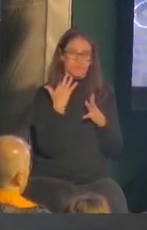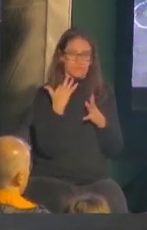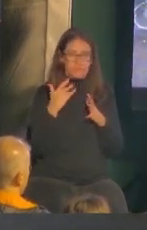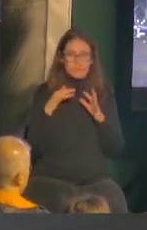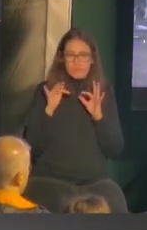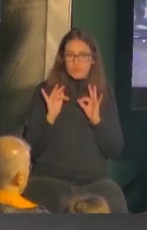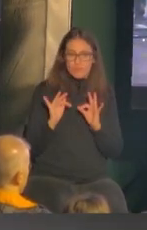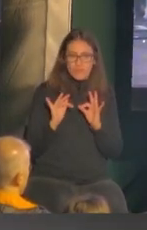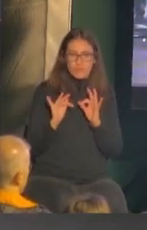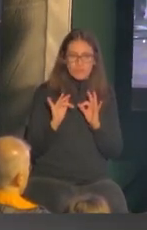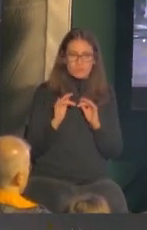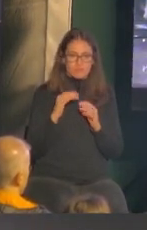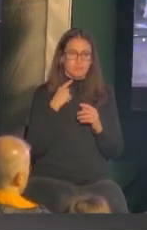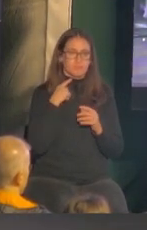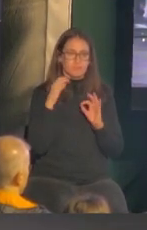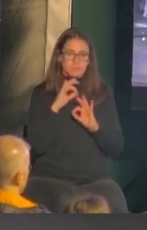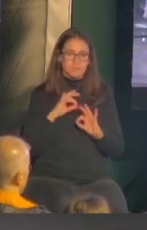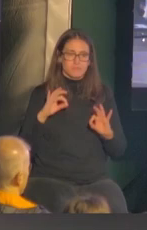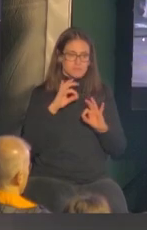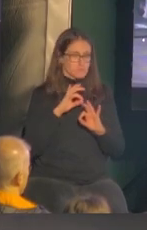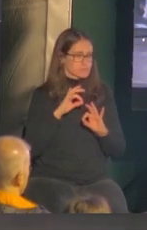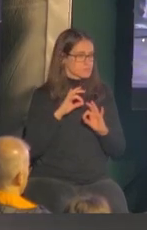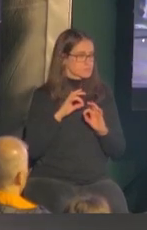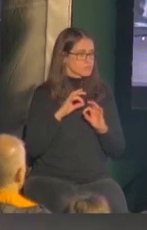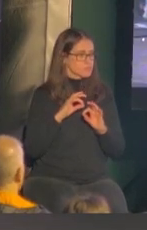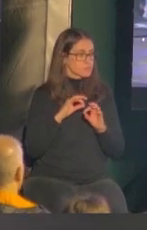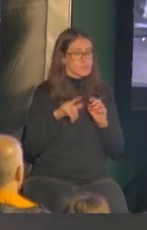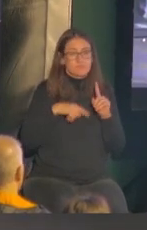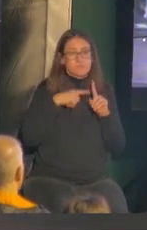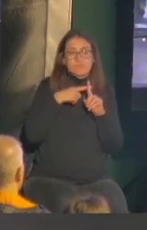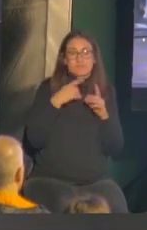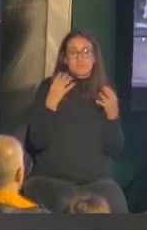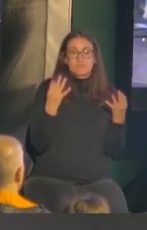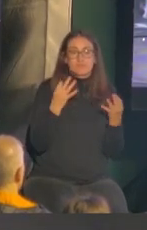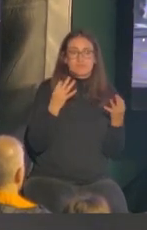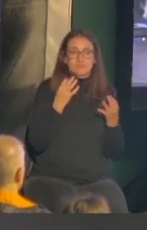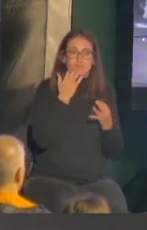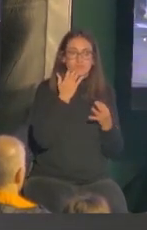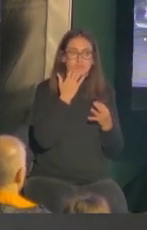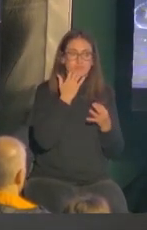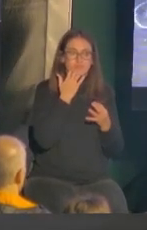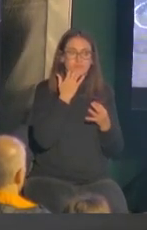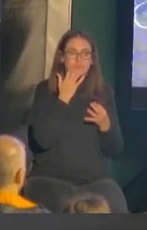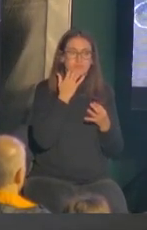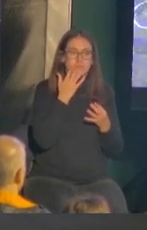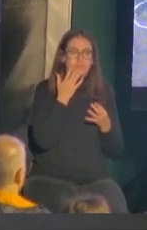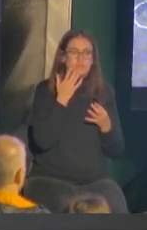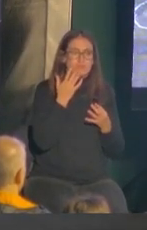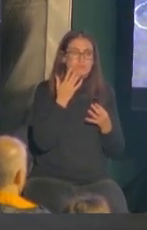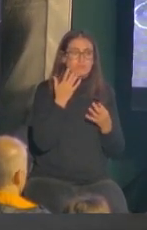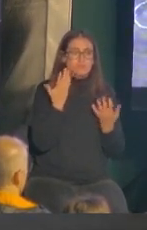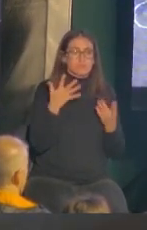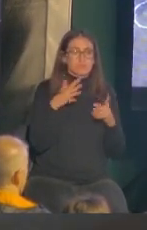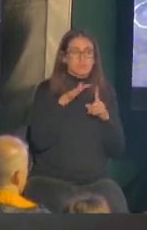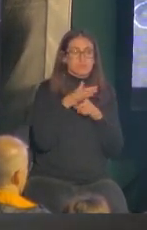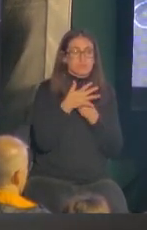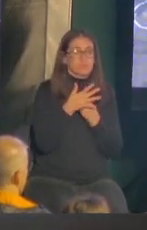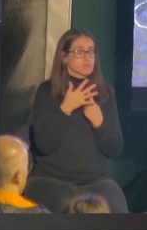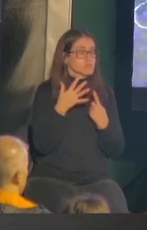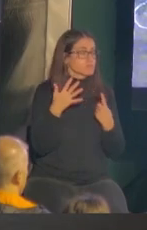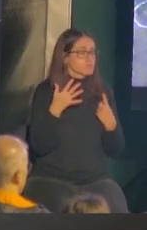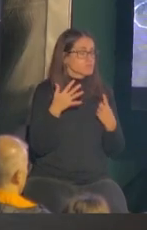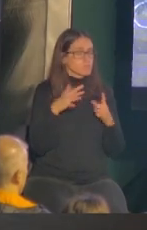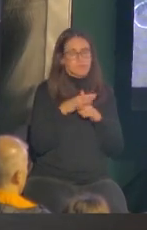perfectament. I la part bona és que si hem de fer, en aquest cas, no,